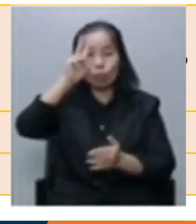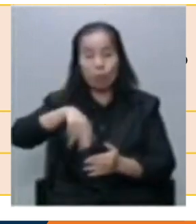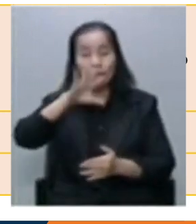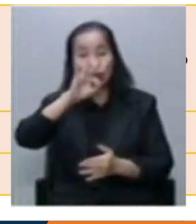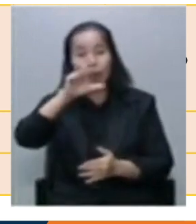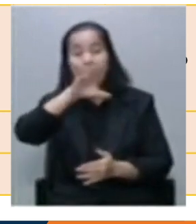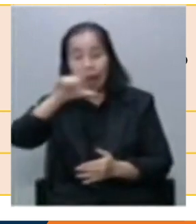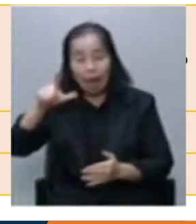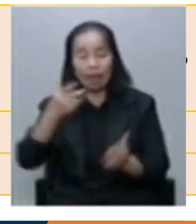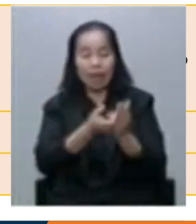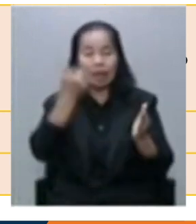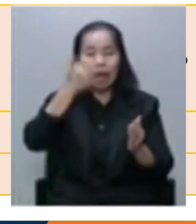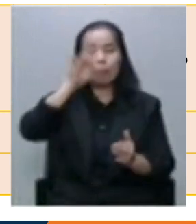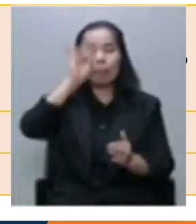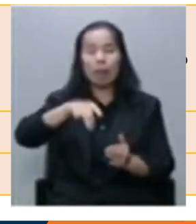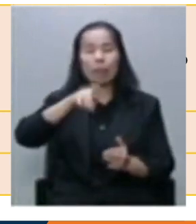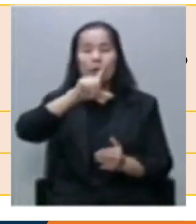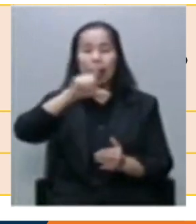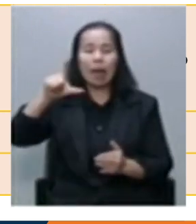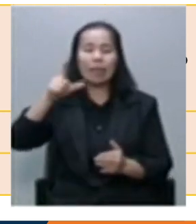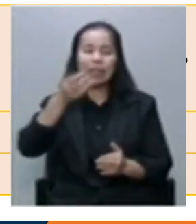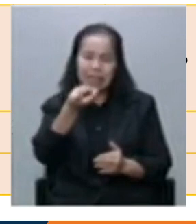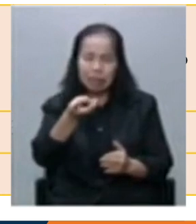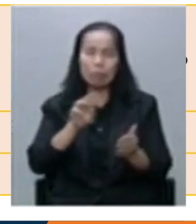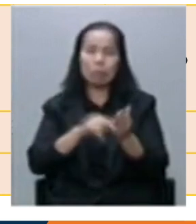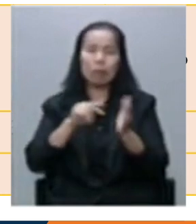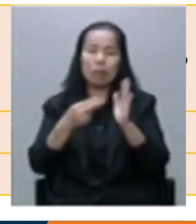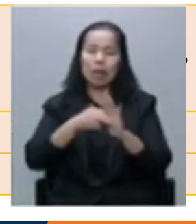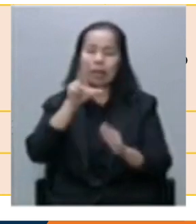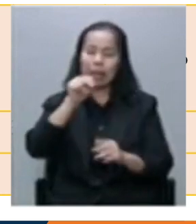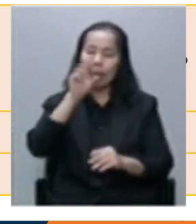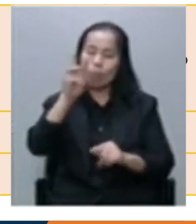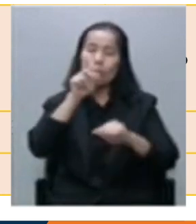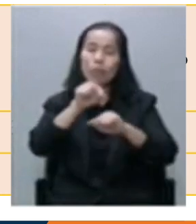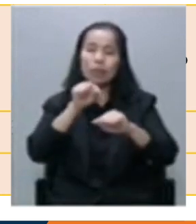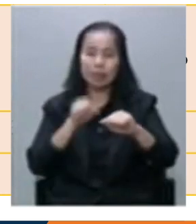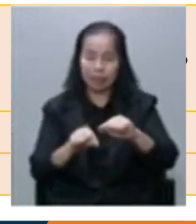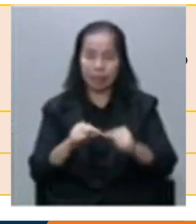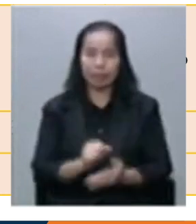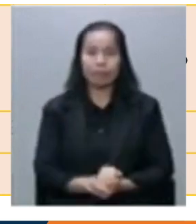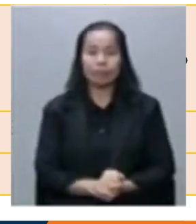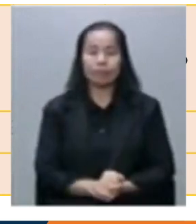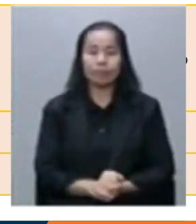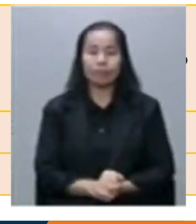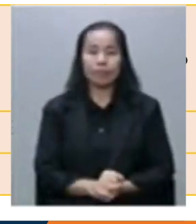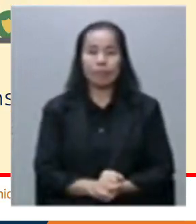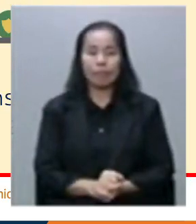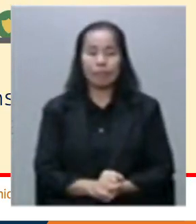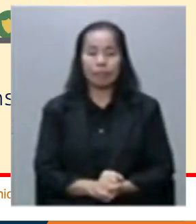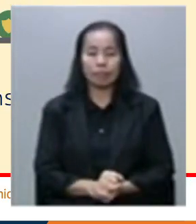เบิกจ่ายได้เพียง 8,000 กว่าล้านบาทหรือคิดเป็น 36% เท่านั้นครับท่านประธานขอสไลด์ถัดไปครับ